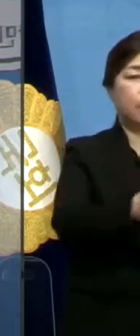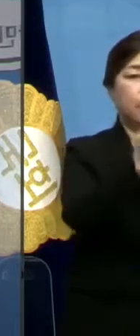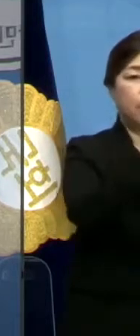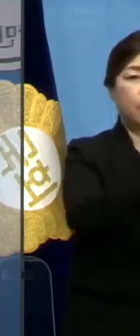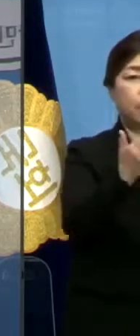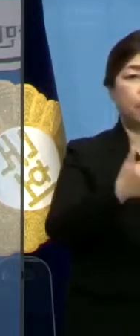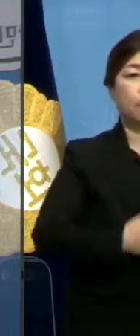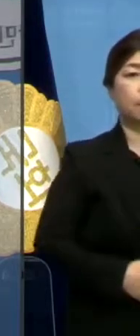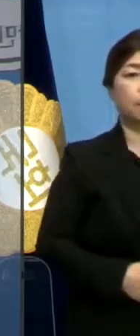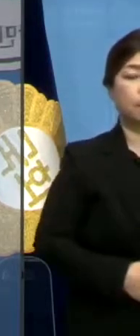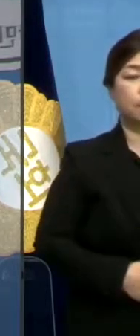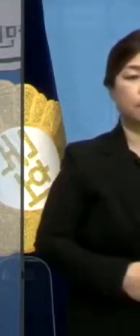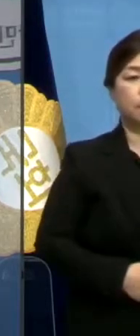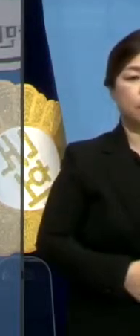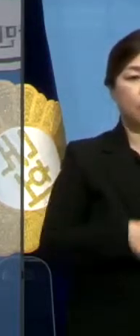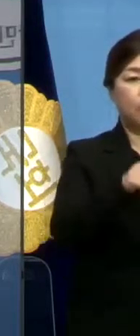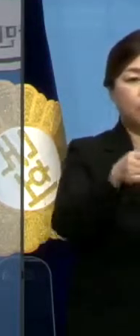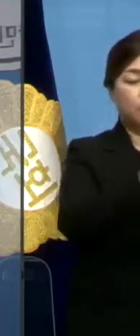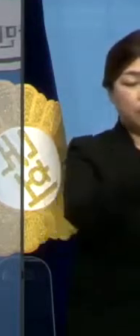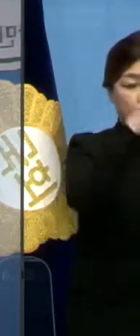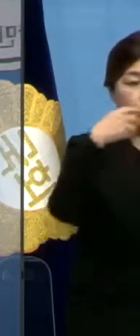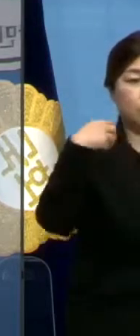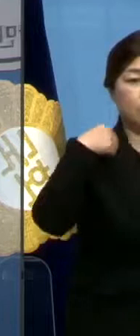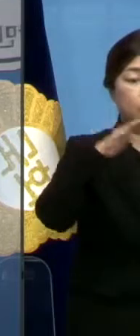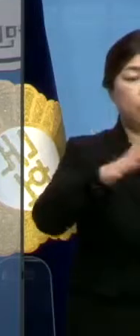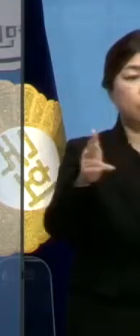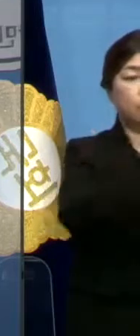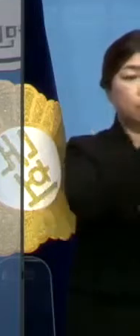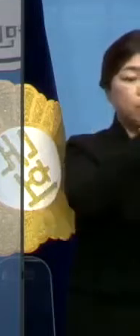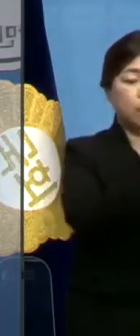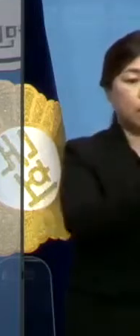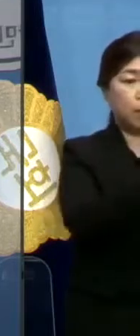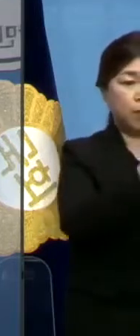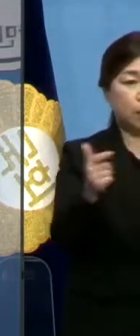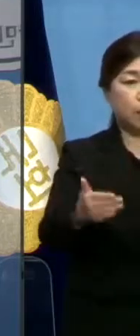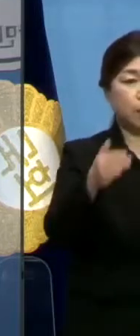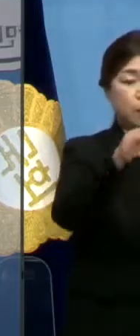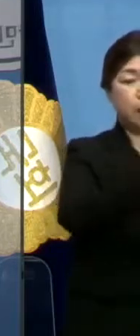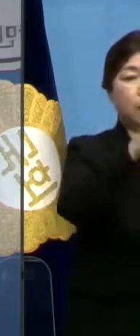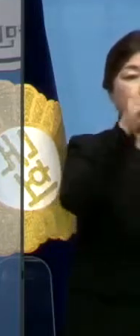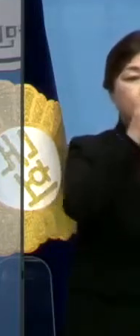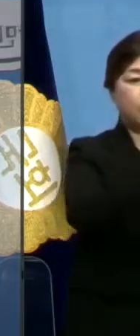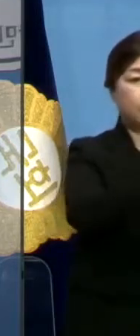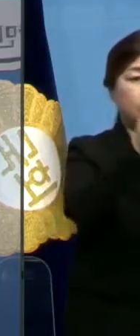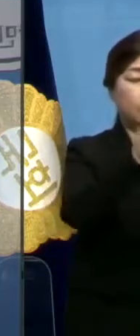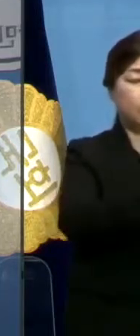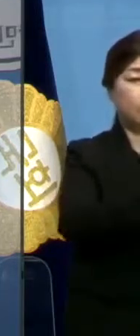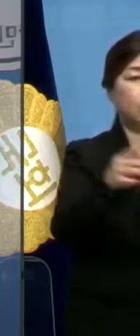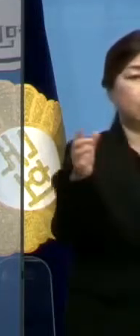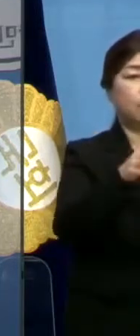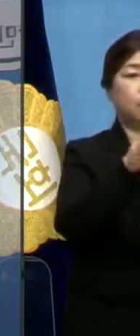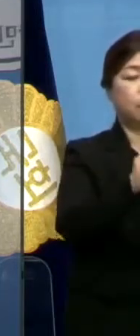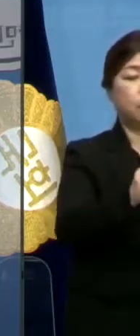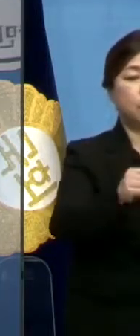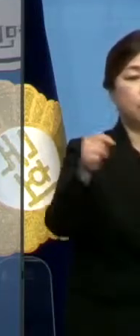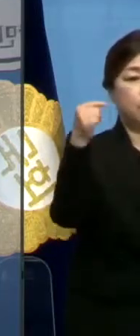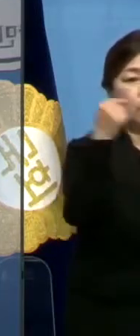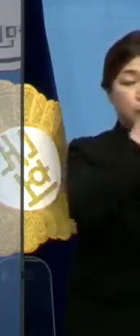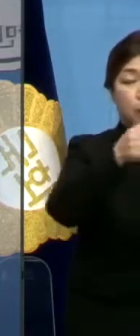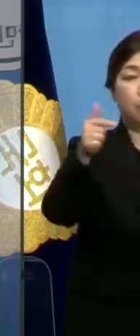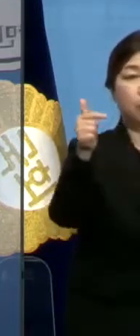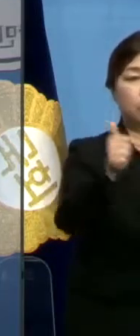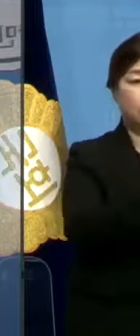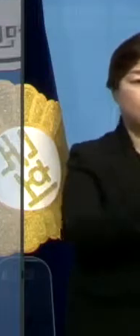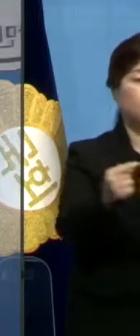마련되어야 합니다. 이에 정부에서도 이번 주말 각종 시설에 대한 합리적인 집합금지 완화 조치